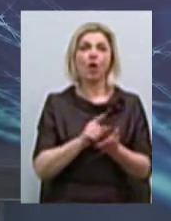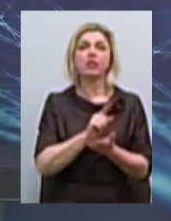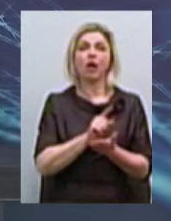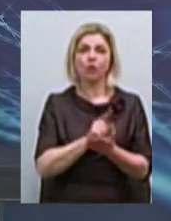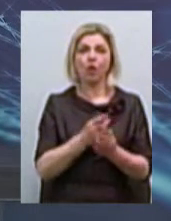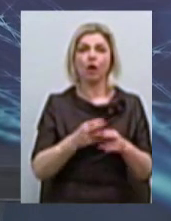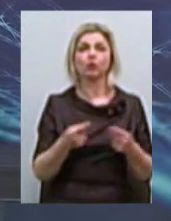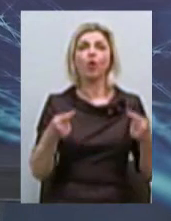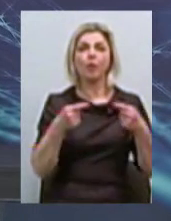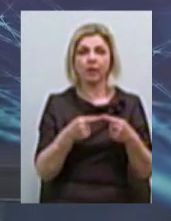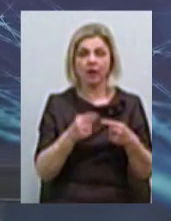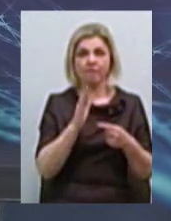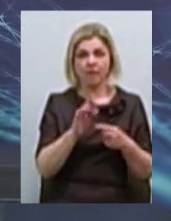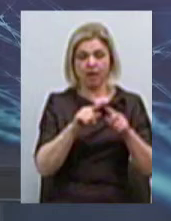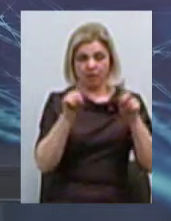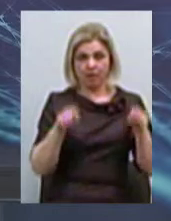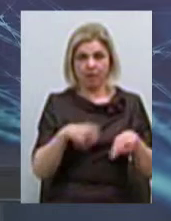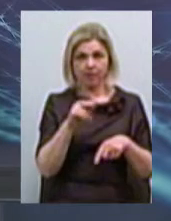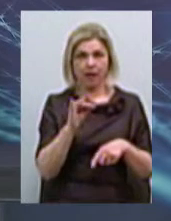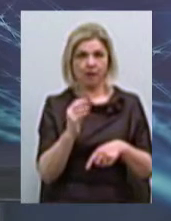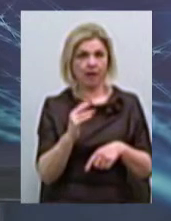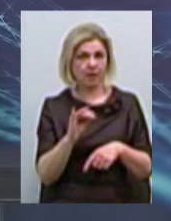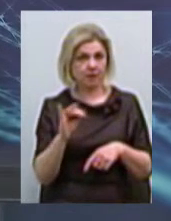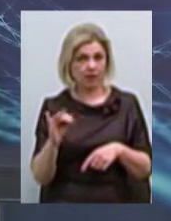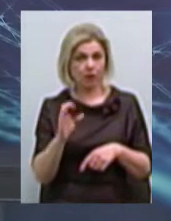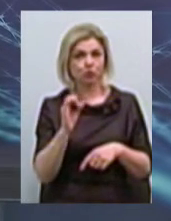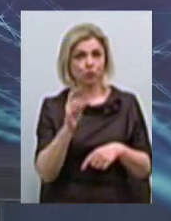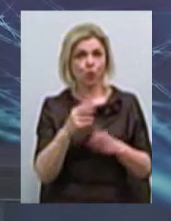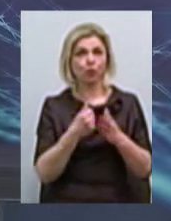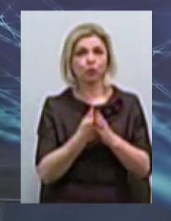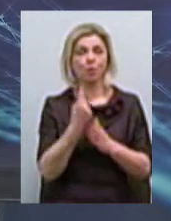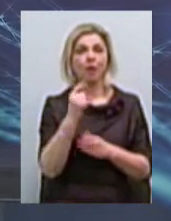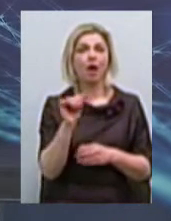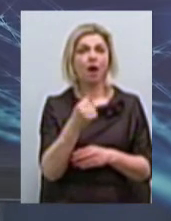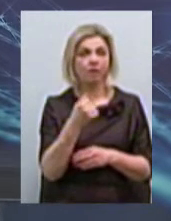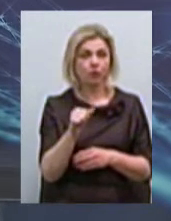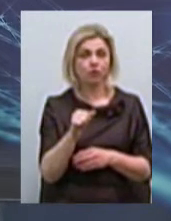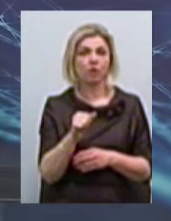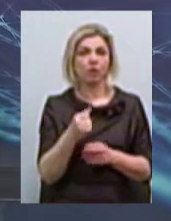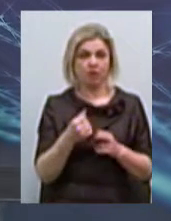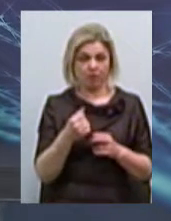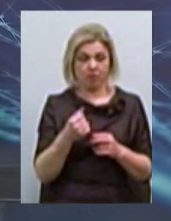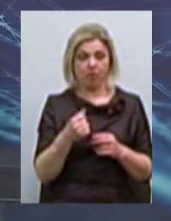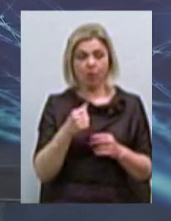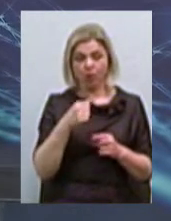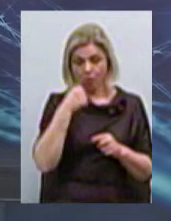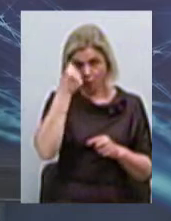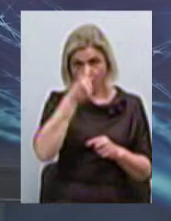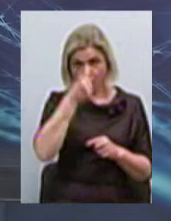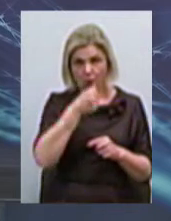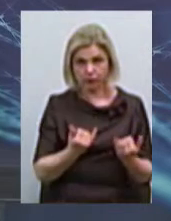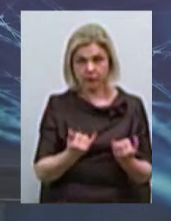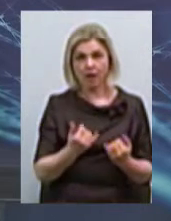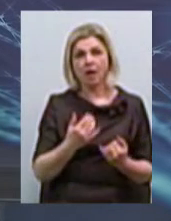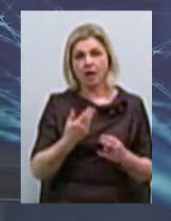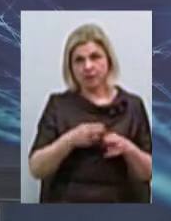визначила самостійно в податковій декларації. Це термін до 1 серпня звітного року. У нашому